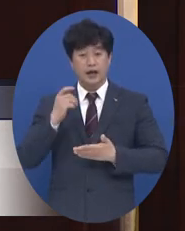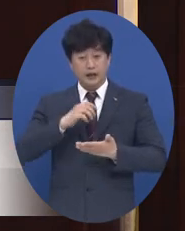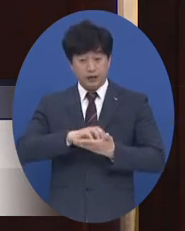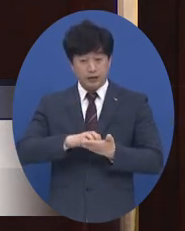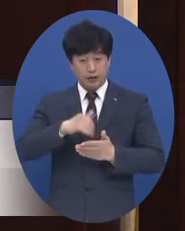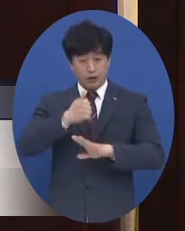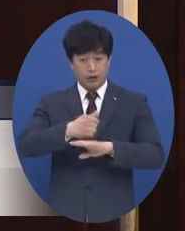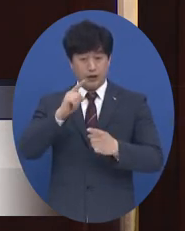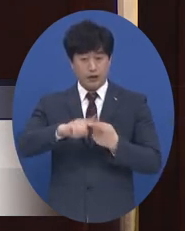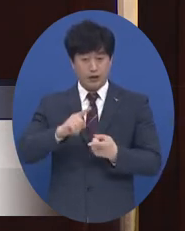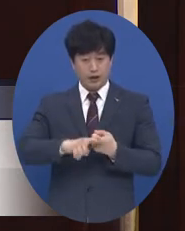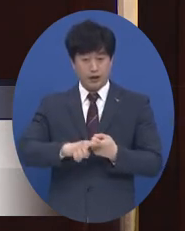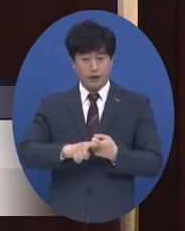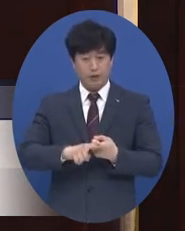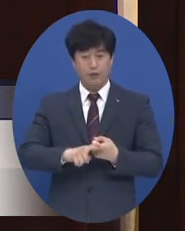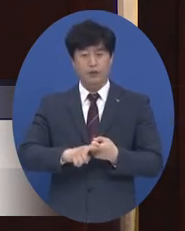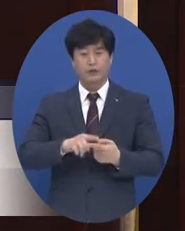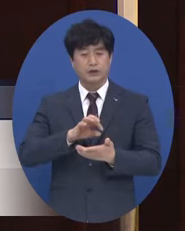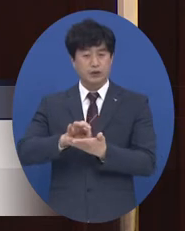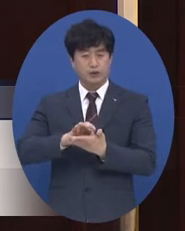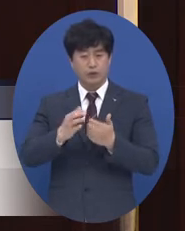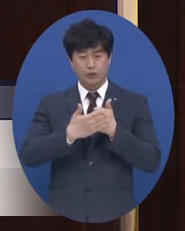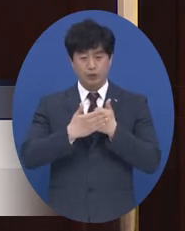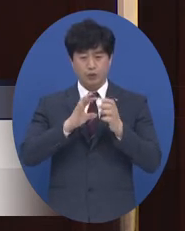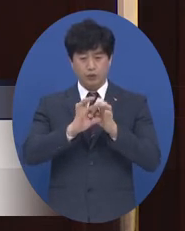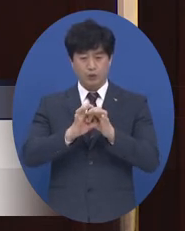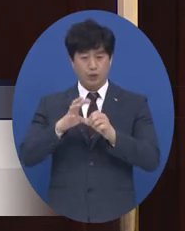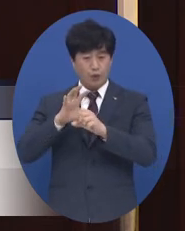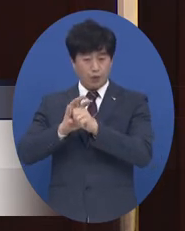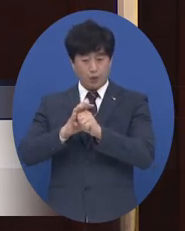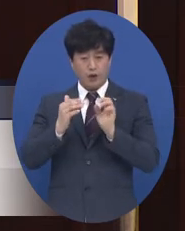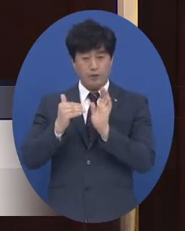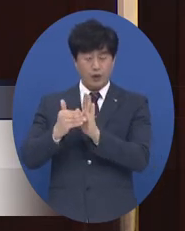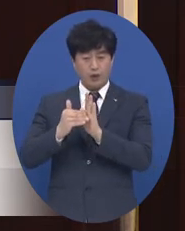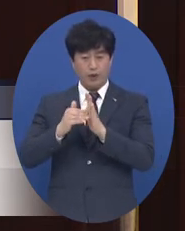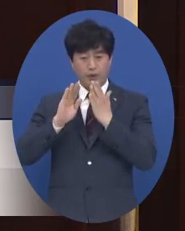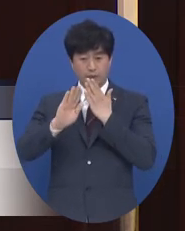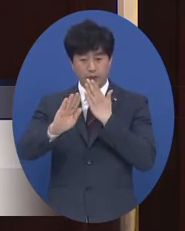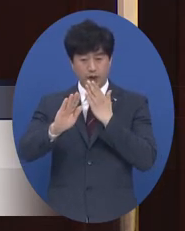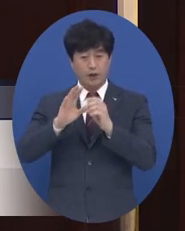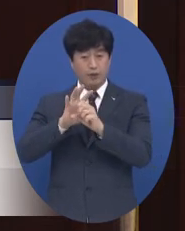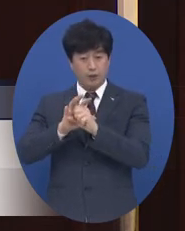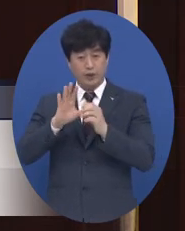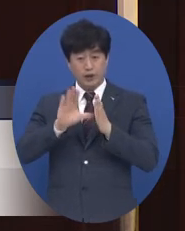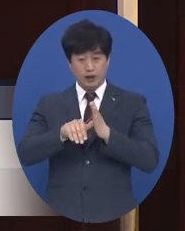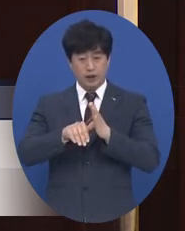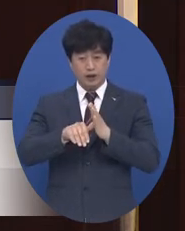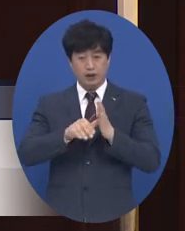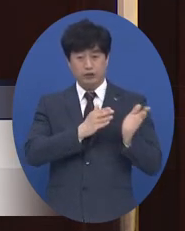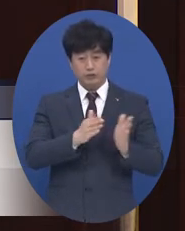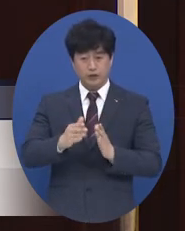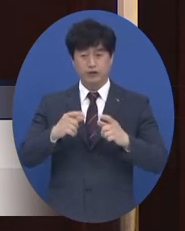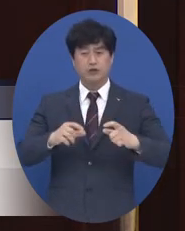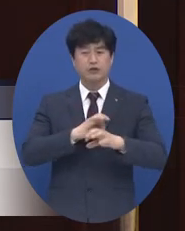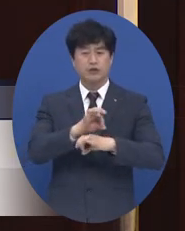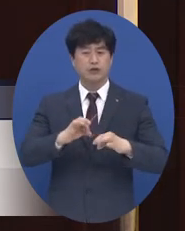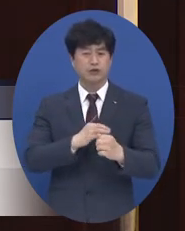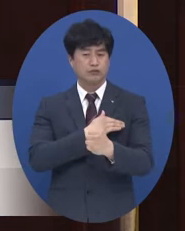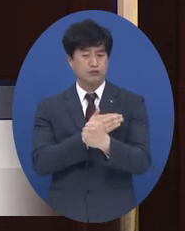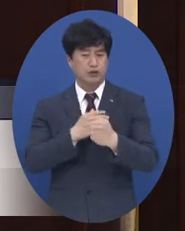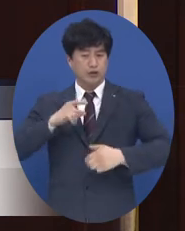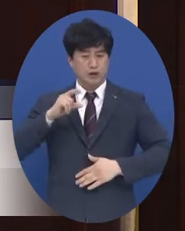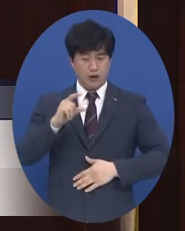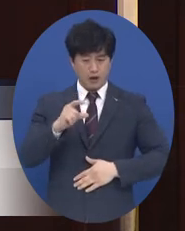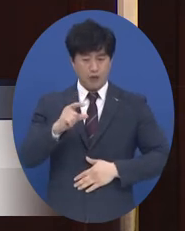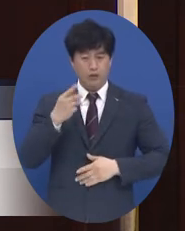잉여금 등을 활용한 재원을 통해서 그러나 1 그 대용 포스터 고 라시드의 되면 지역경제 역량